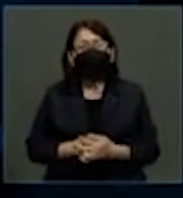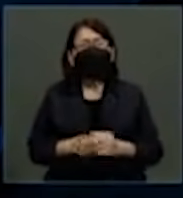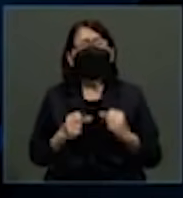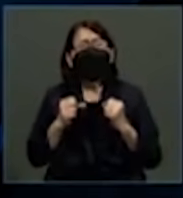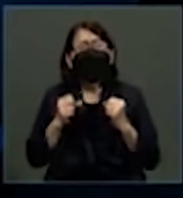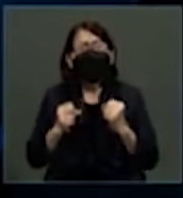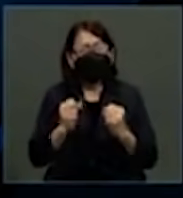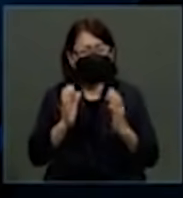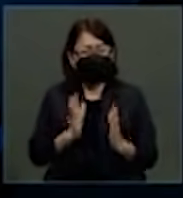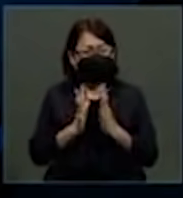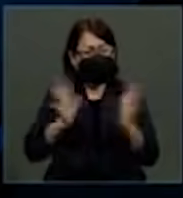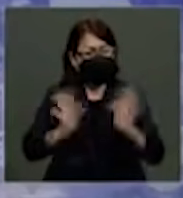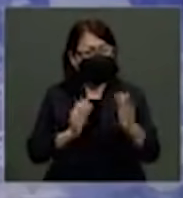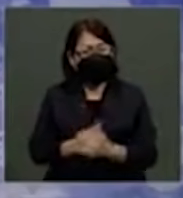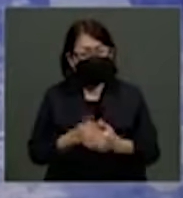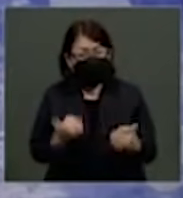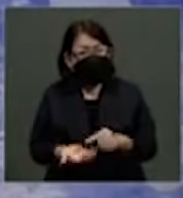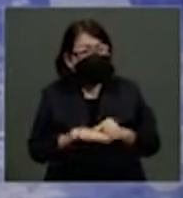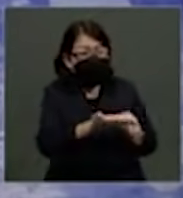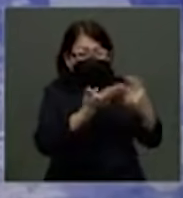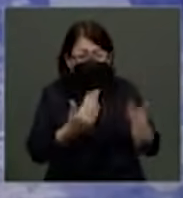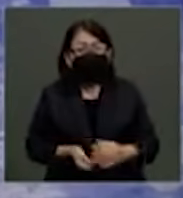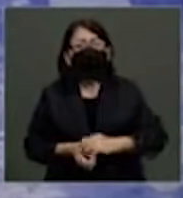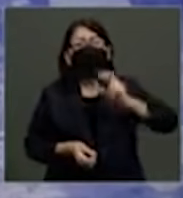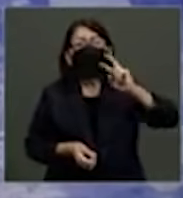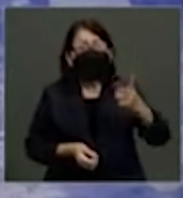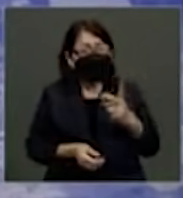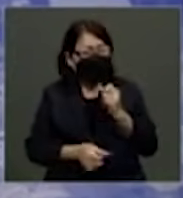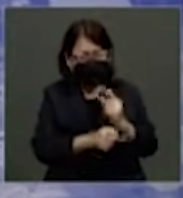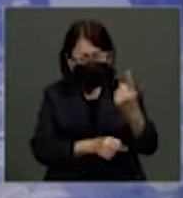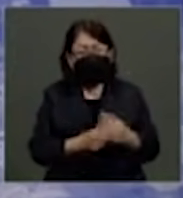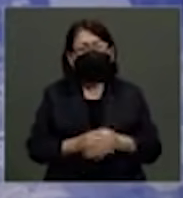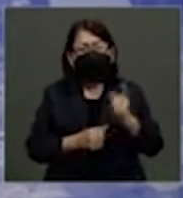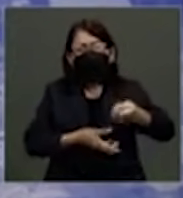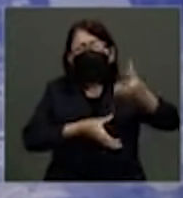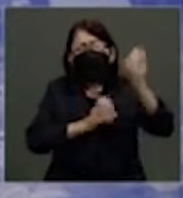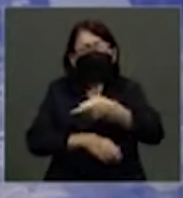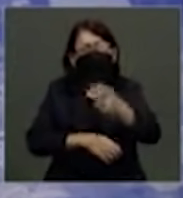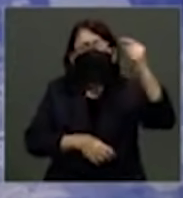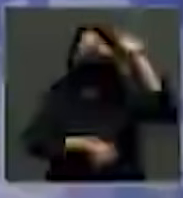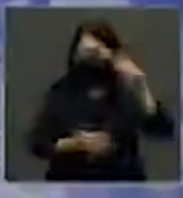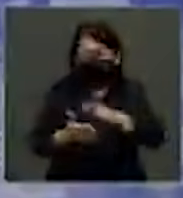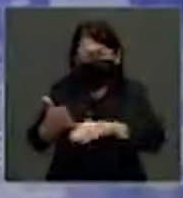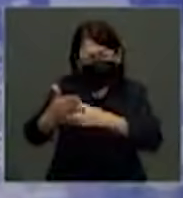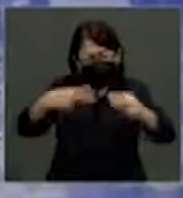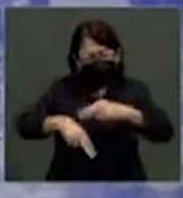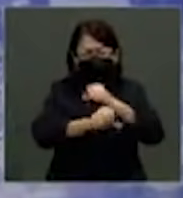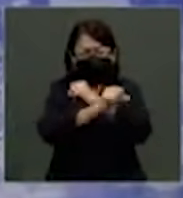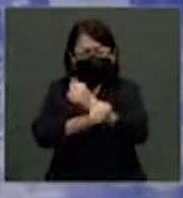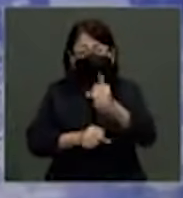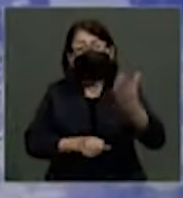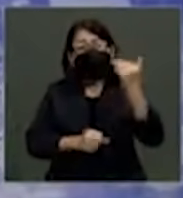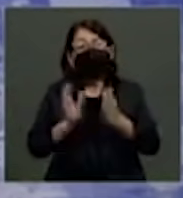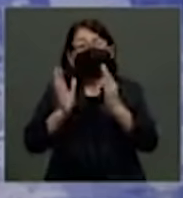ขออนุญาตต่อเจ้าหน้าที่เพื่อตรวจสอบใหม่นะครับอันนี้ก็คือจะลดให้ได้มากที่สุดท่านอนุญาตแล้วขออนุญาตแล้วก็ต้องขอใหม่นะครับอีก